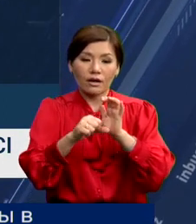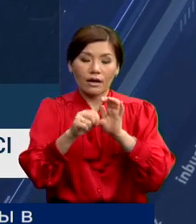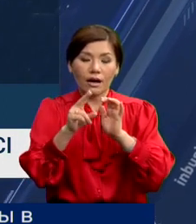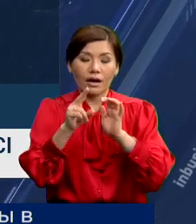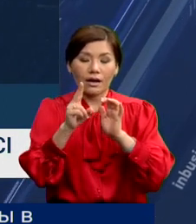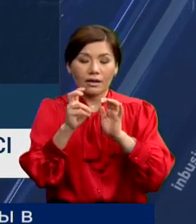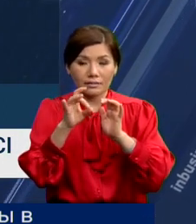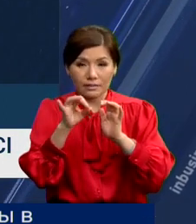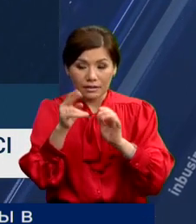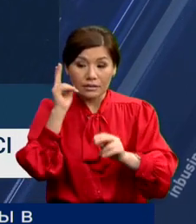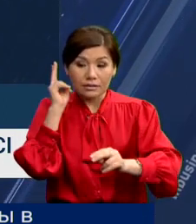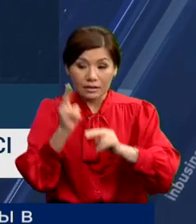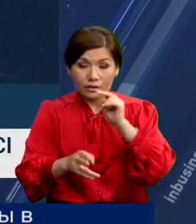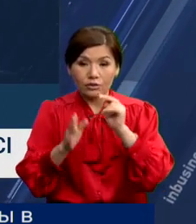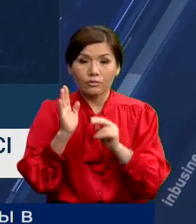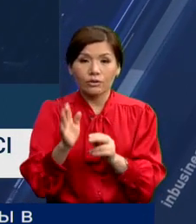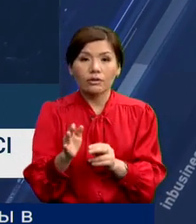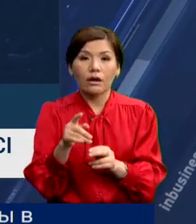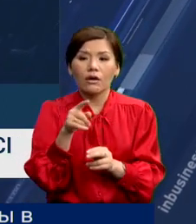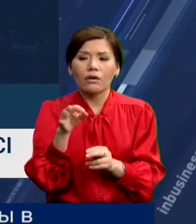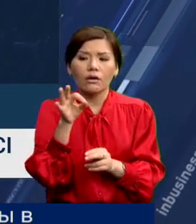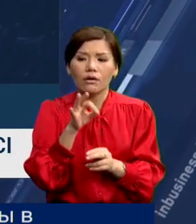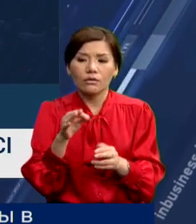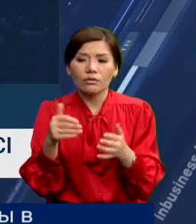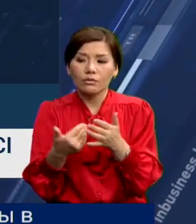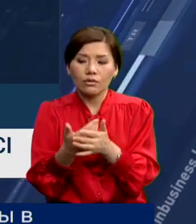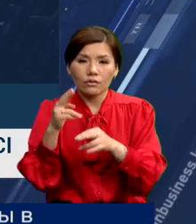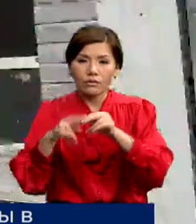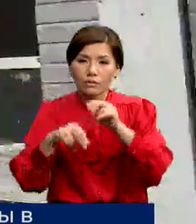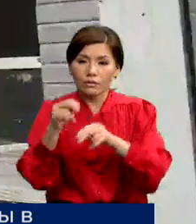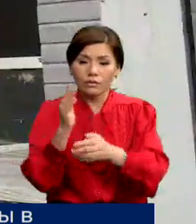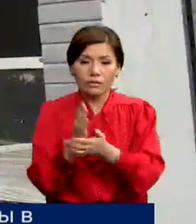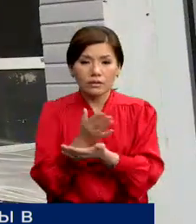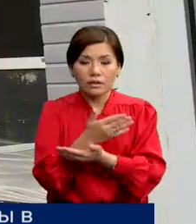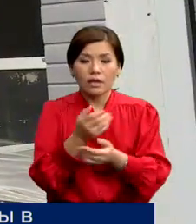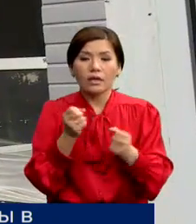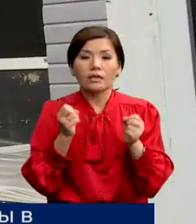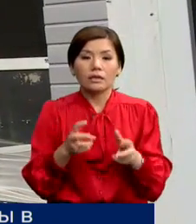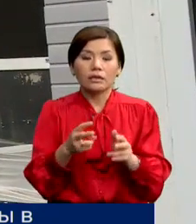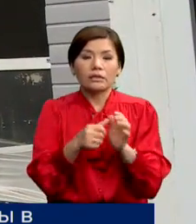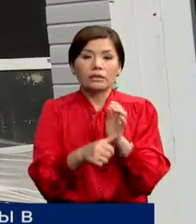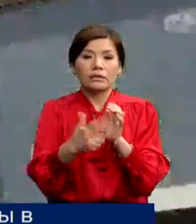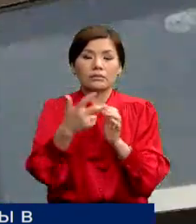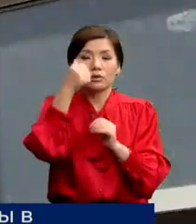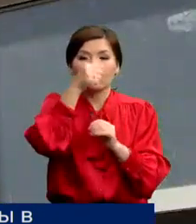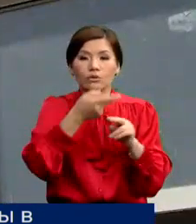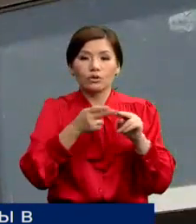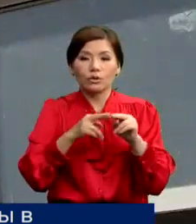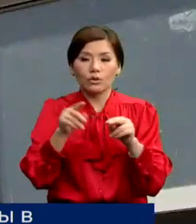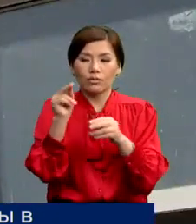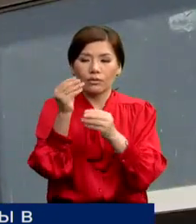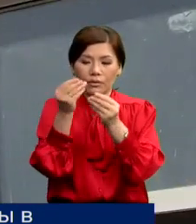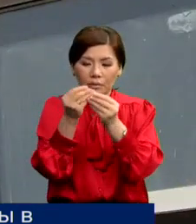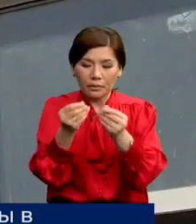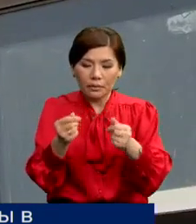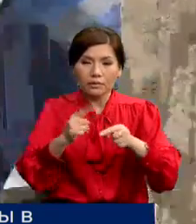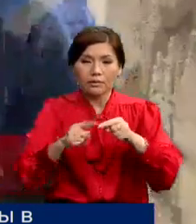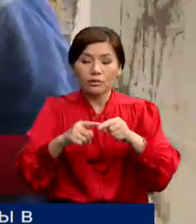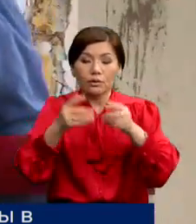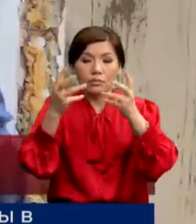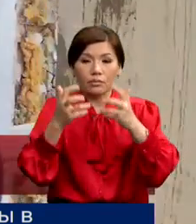беремін. Күрделі жөндеу ғой, ол жерде ондай жапсарлас жаңа құрылыстар жоқ. Жұрт 60-шы жылы қаланып, іргетасы онсыз да үгітілуге шақ